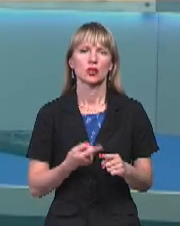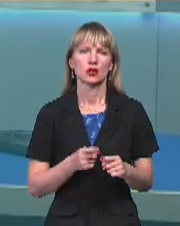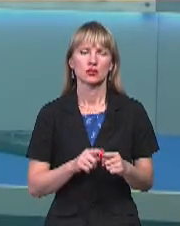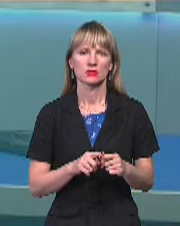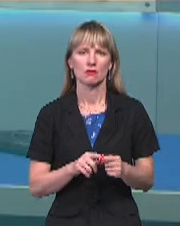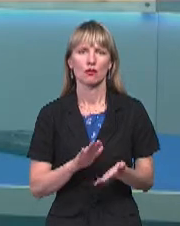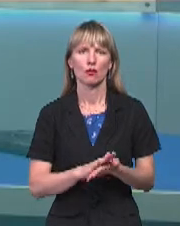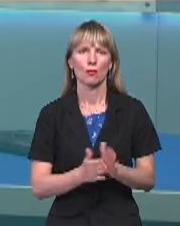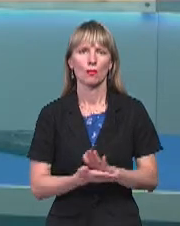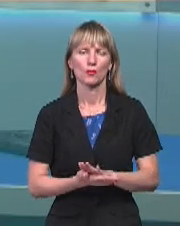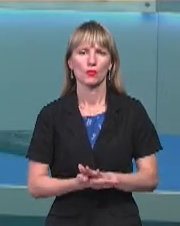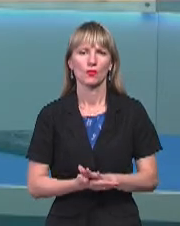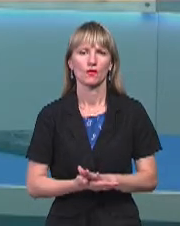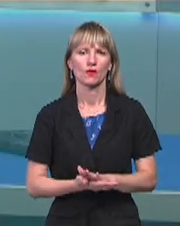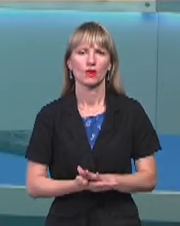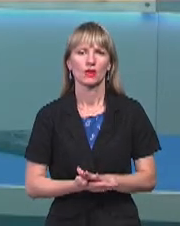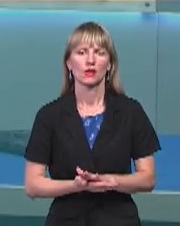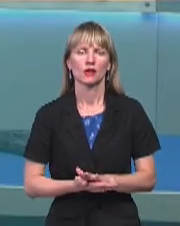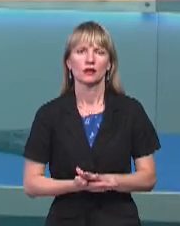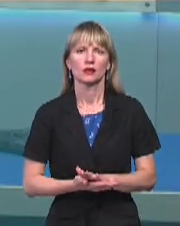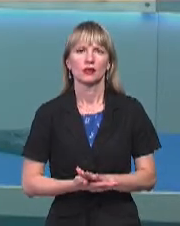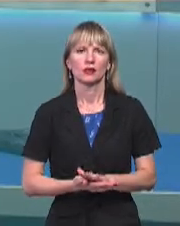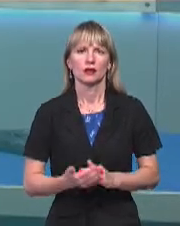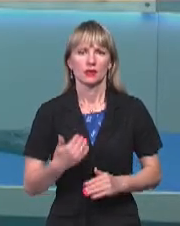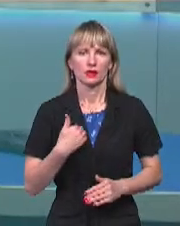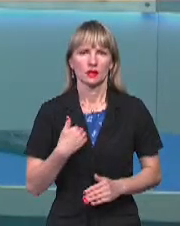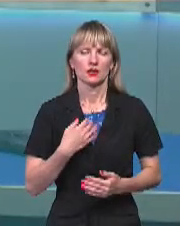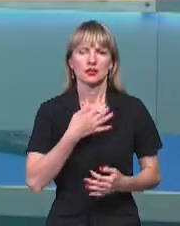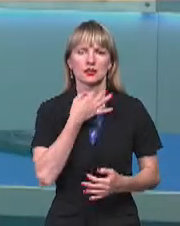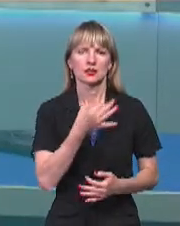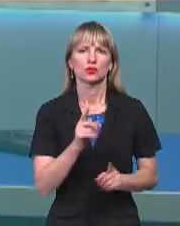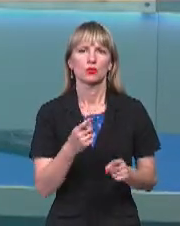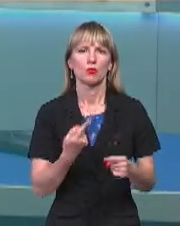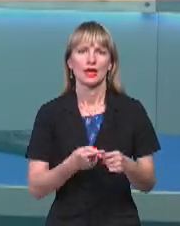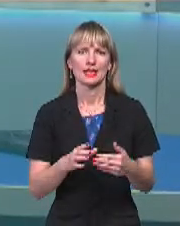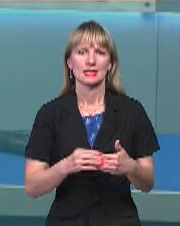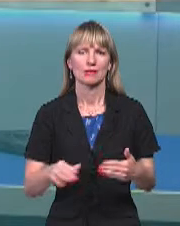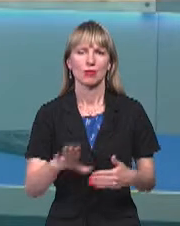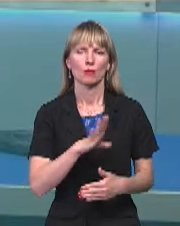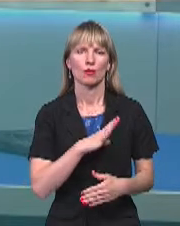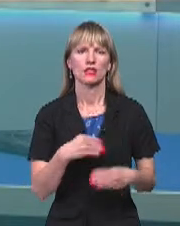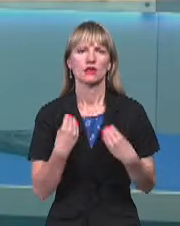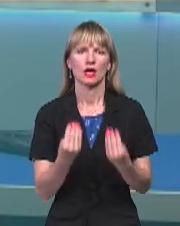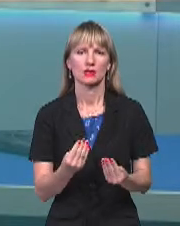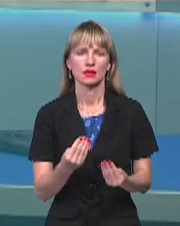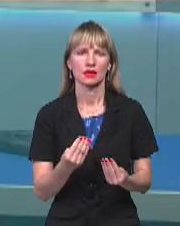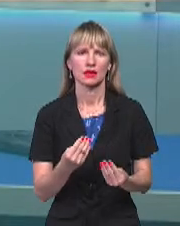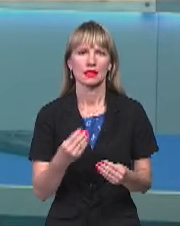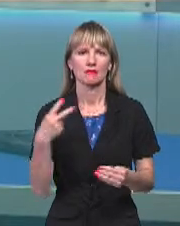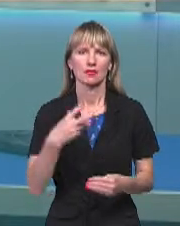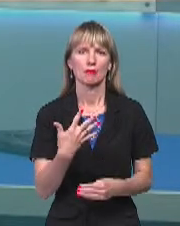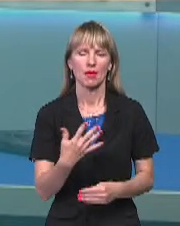змова. Я ж попередньо сказав, що чому ці ділянки були виділені в 2005-му, а